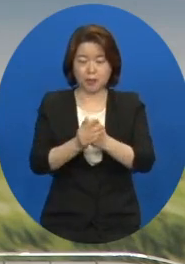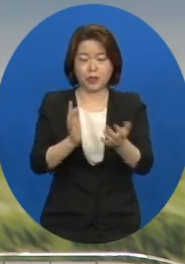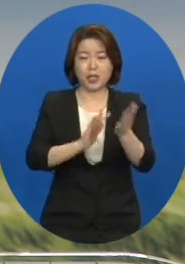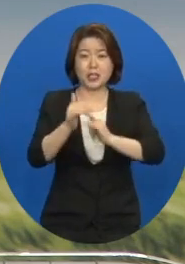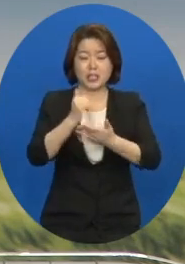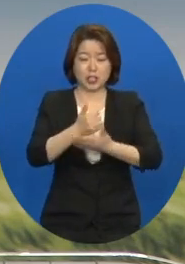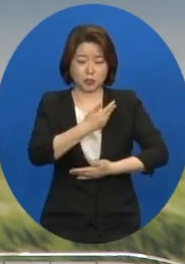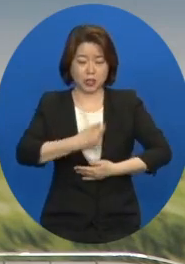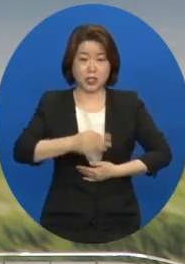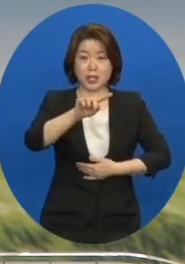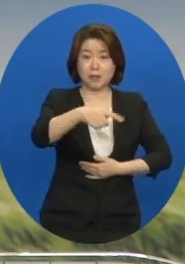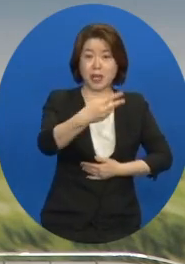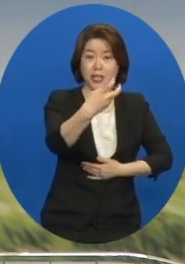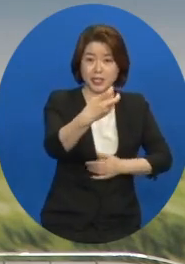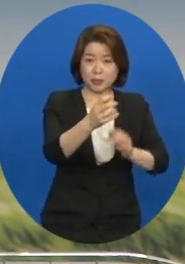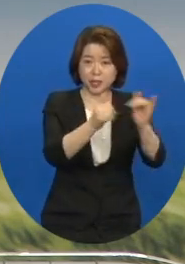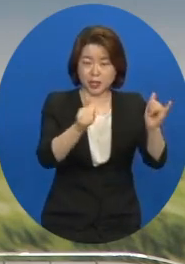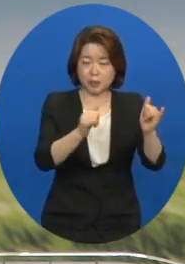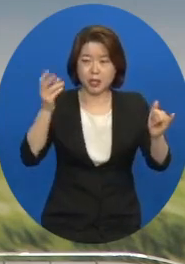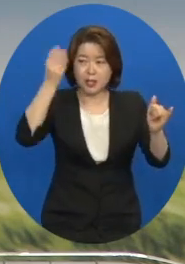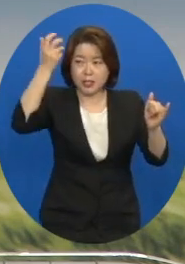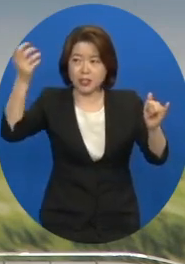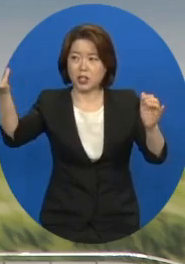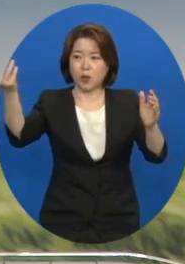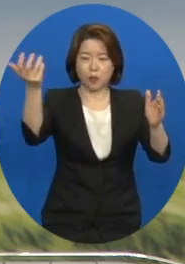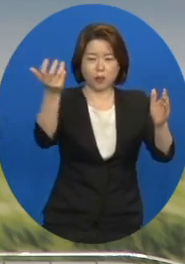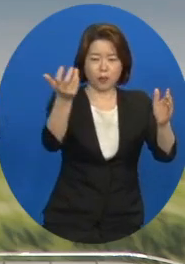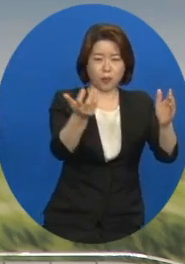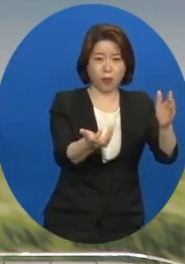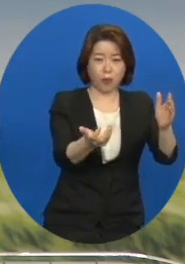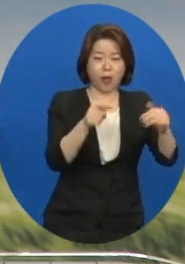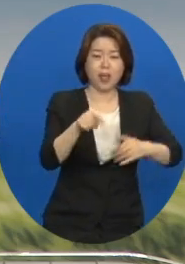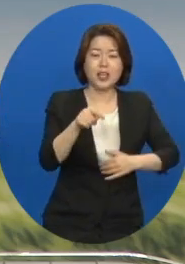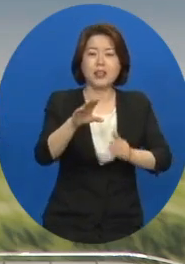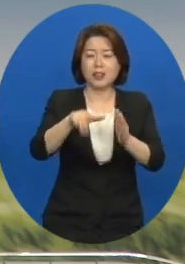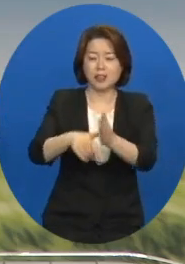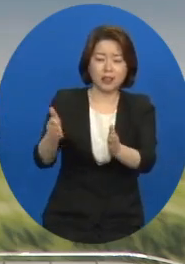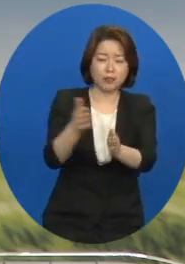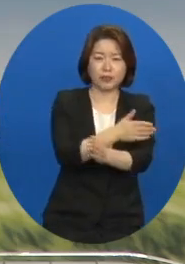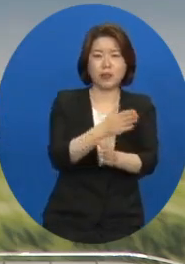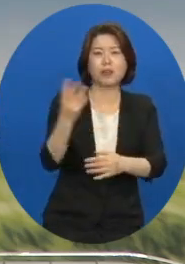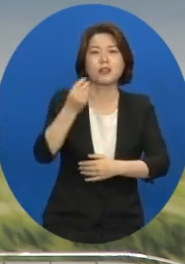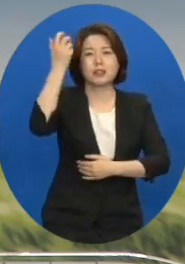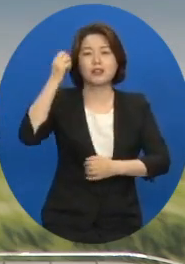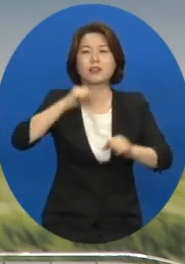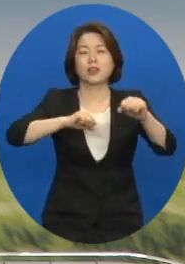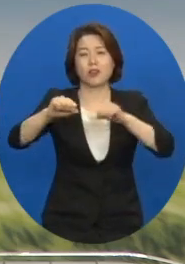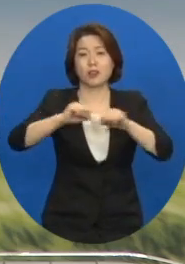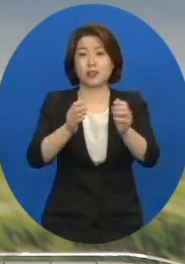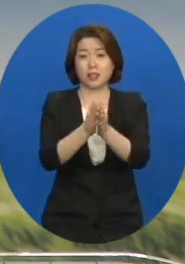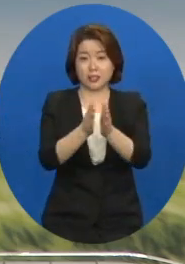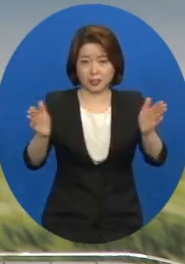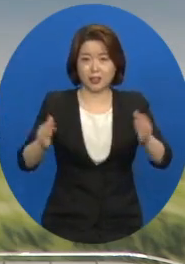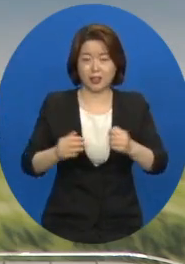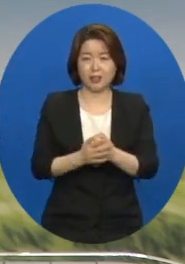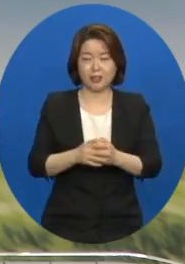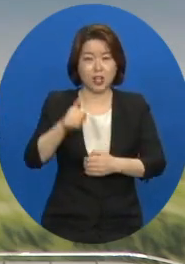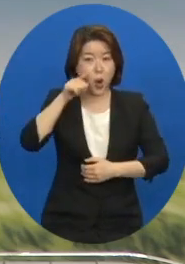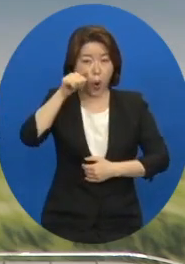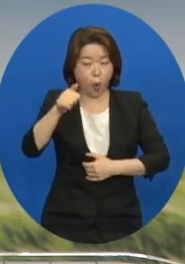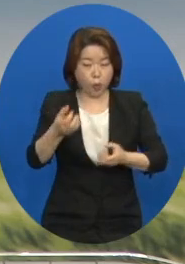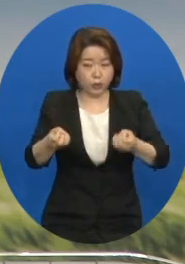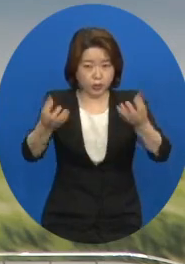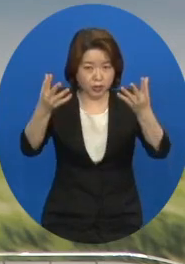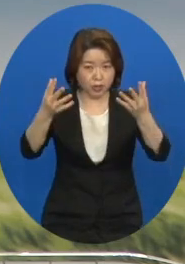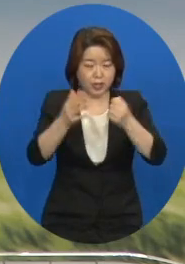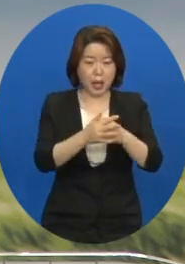120문도에게 성령이 임하시면서 이제 성령의 역사가 시작이 됩니다. 그런데 이 오순절이 맥주절의